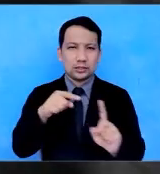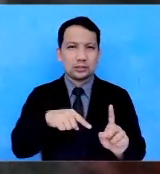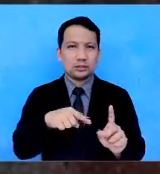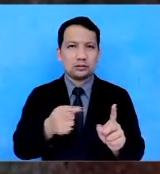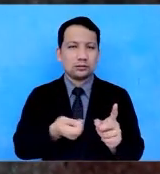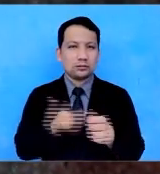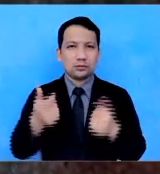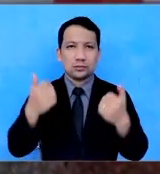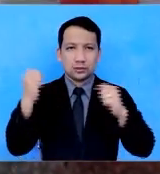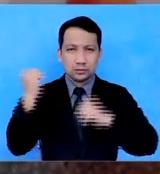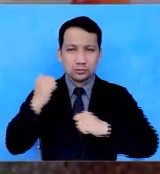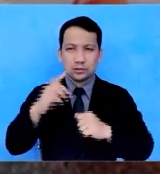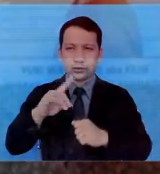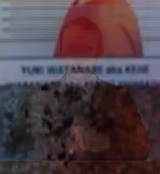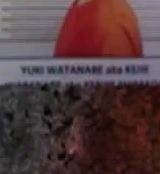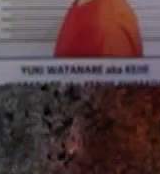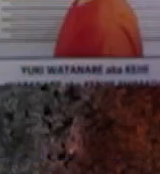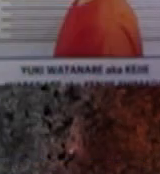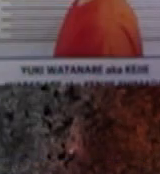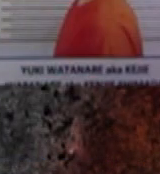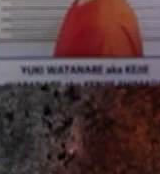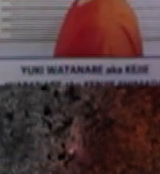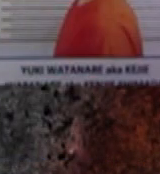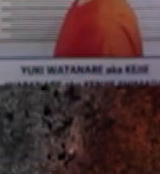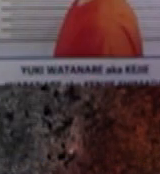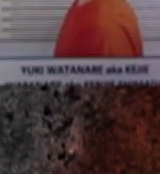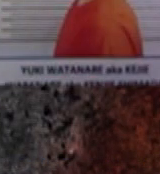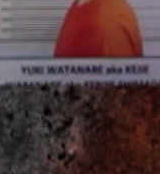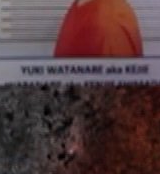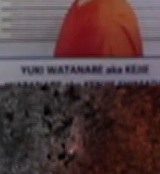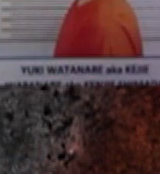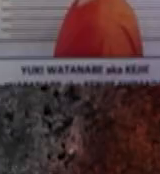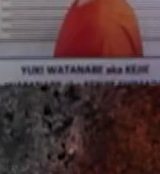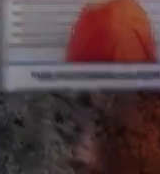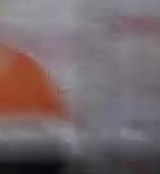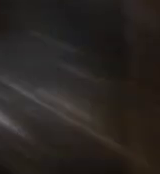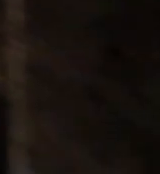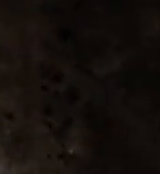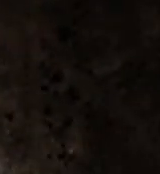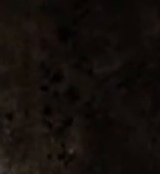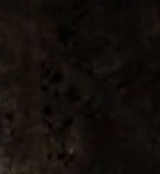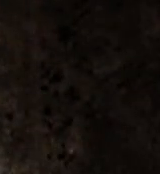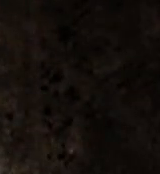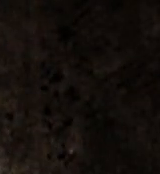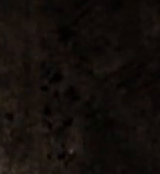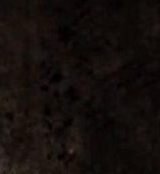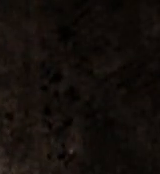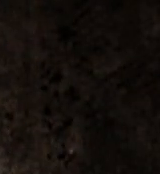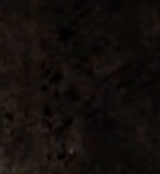Umaasa ngayon ng DOJ na madidismiss na rin ang local cases laban kay Luffy o Yuki Watanabe